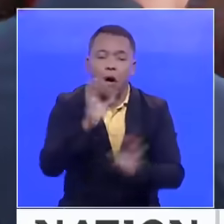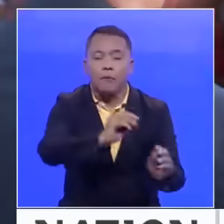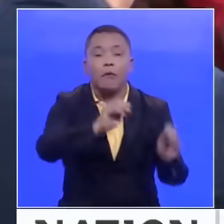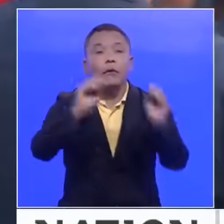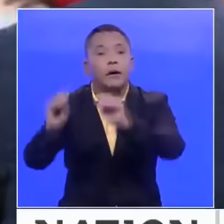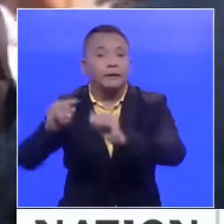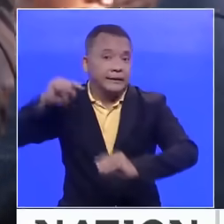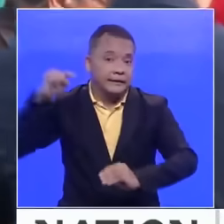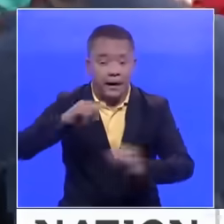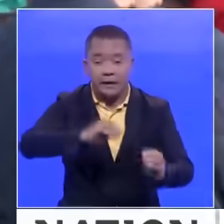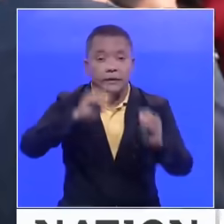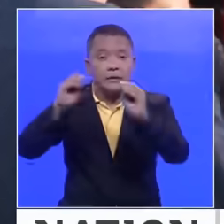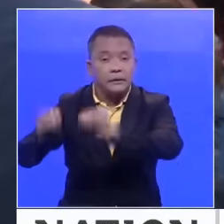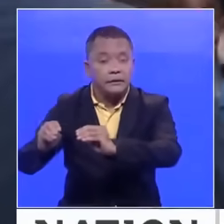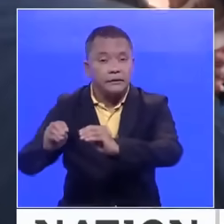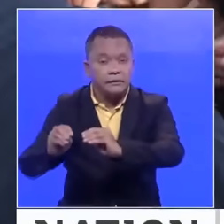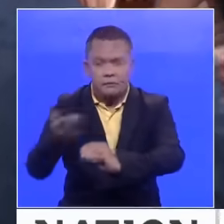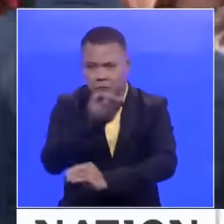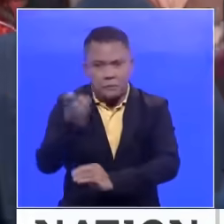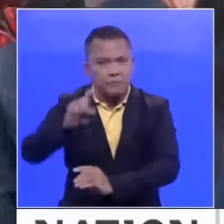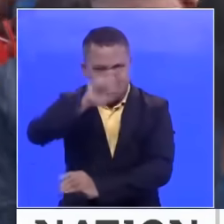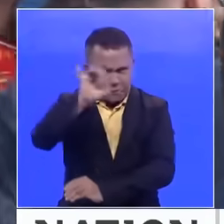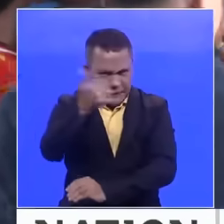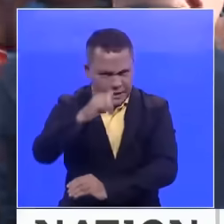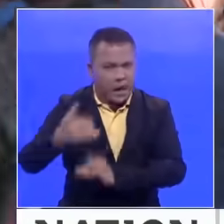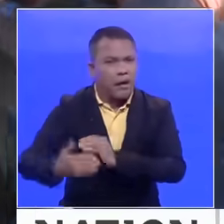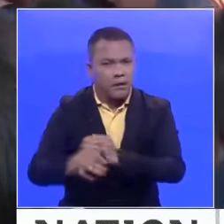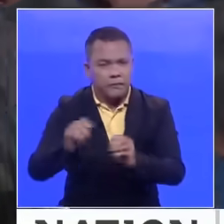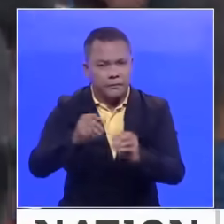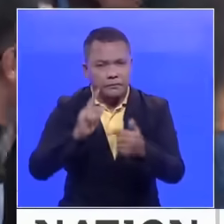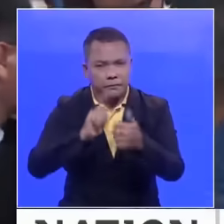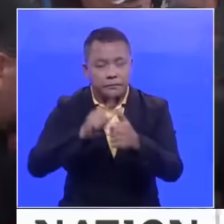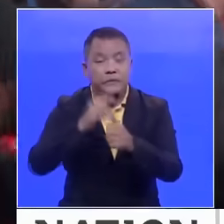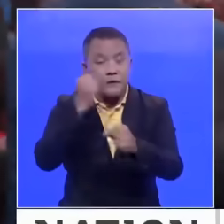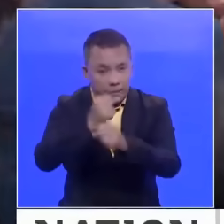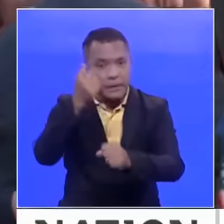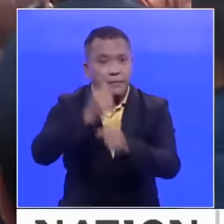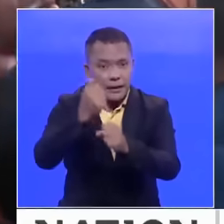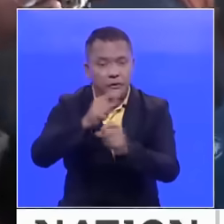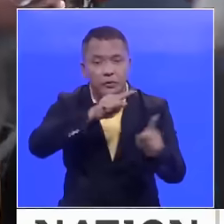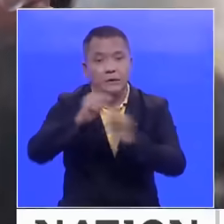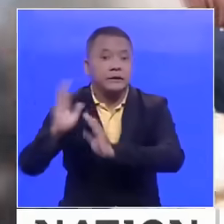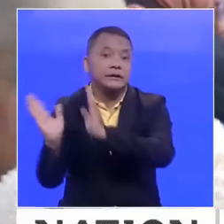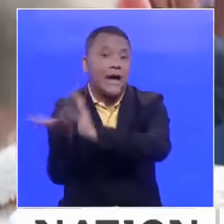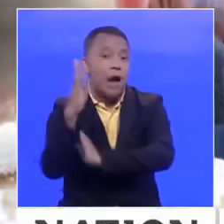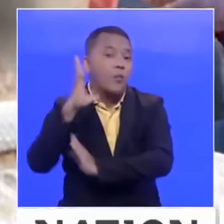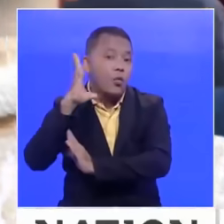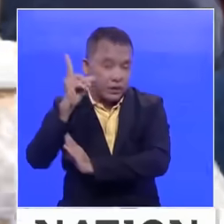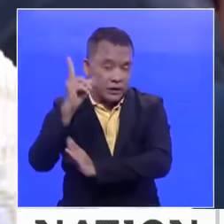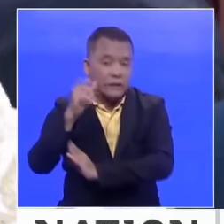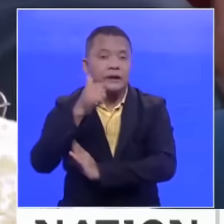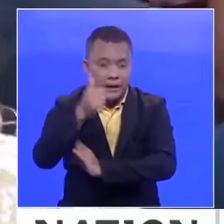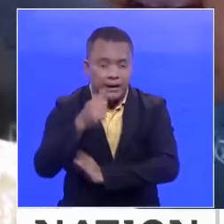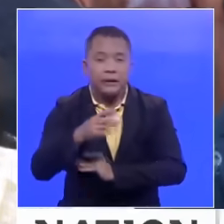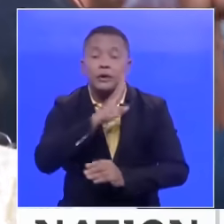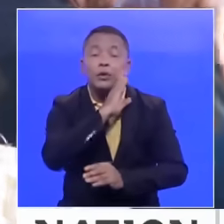หรือเปล่าอันเนี้ยหลายคนบอกมันมีโอกาสเป็นไปได้แล้วถ้าจะทำคือมันทำได้จนถึงเช้าวันพรุ่งนี้เลยนะครับซึ่งถ้า